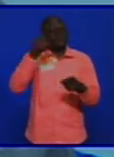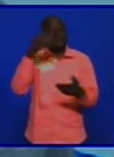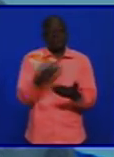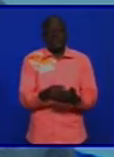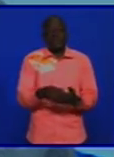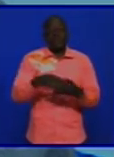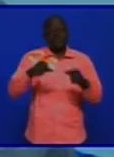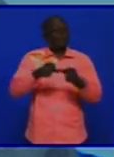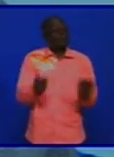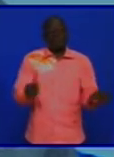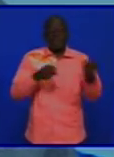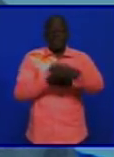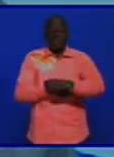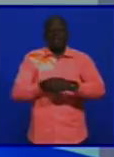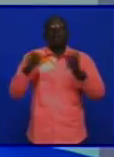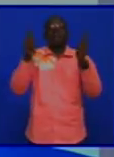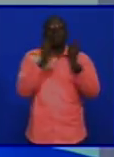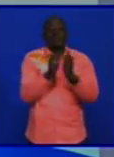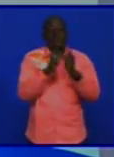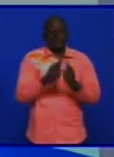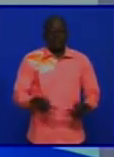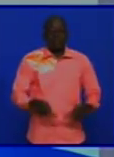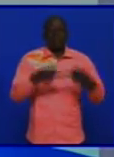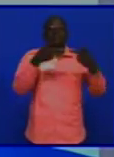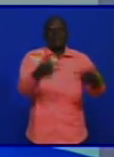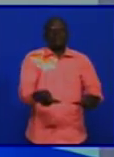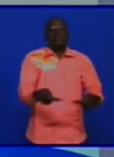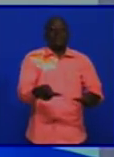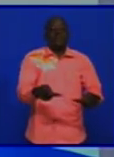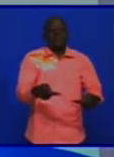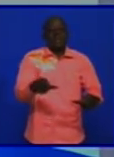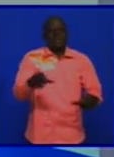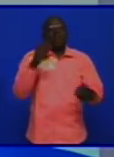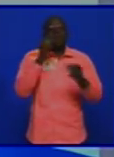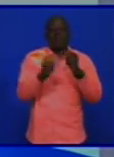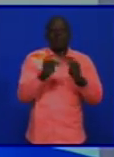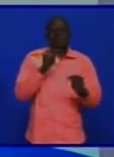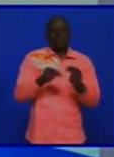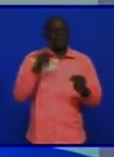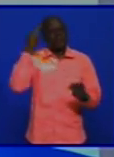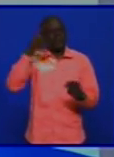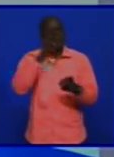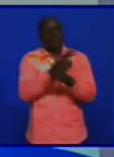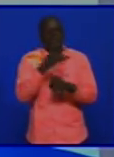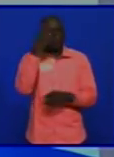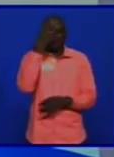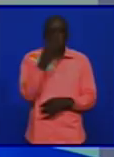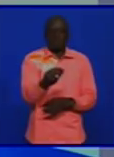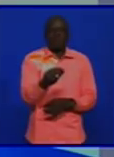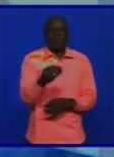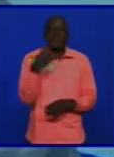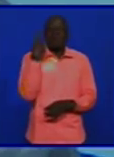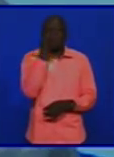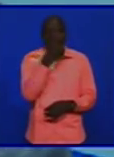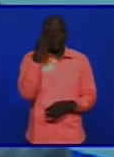qu'au niveau des salles d'exposition et au niveau des sites d'hébergement. Donc, pour en revenir